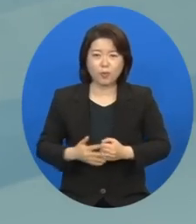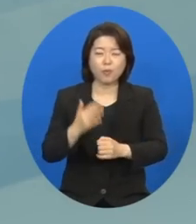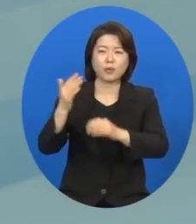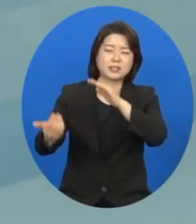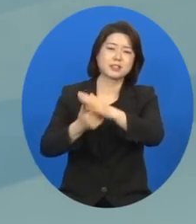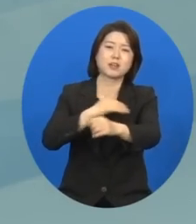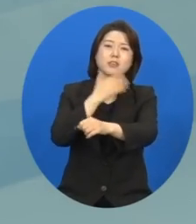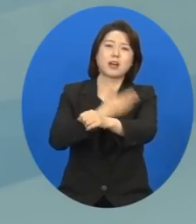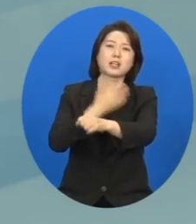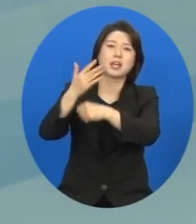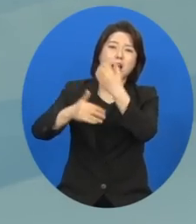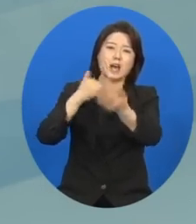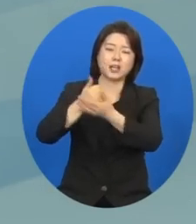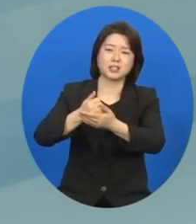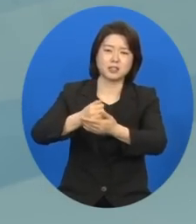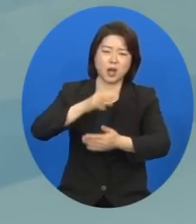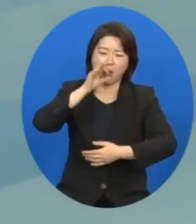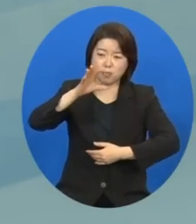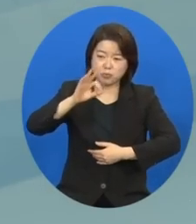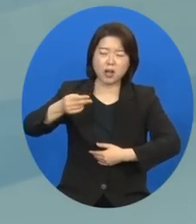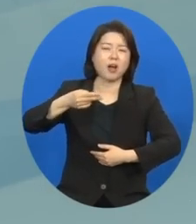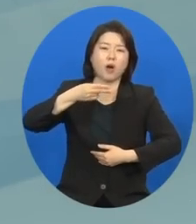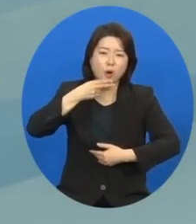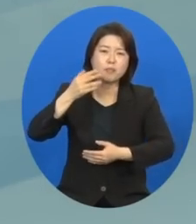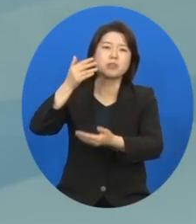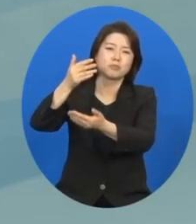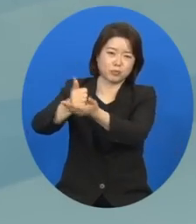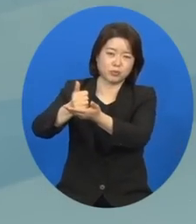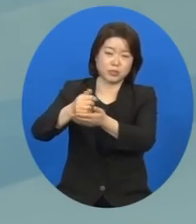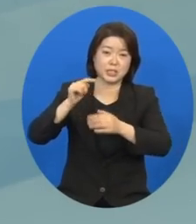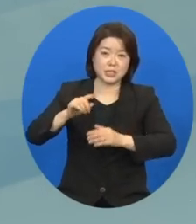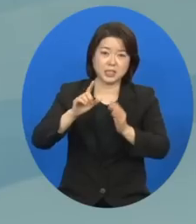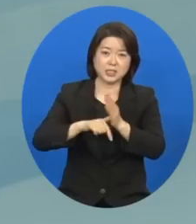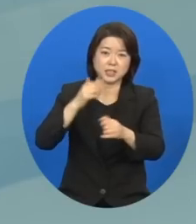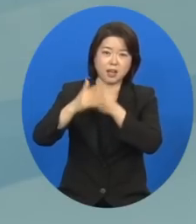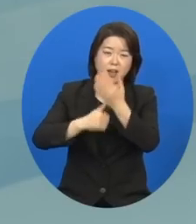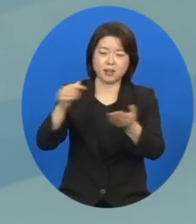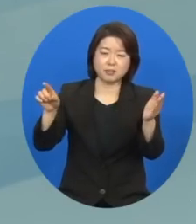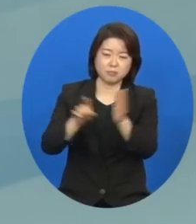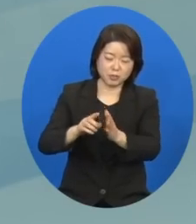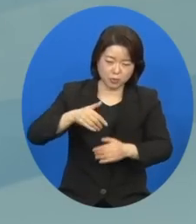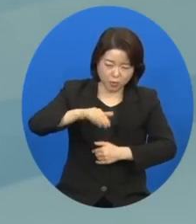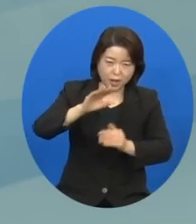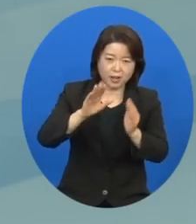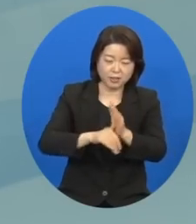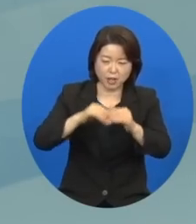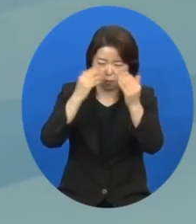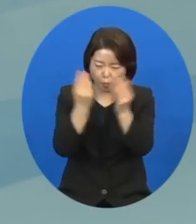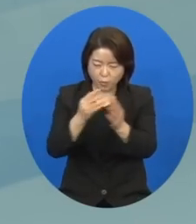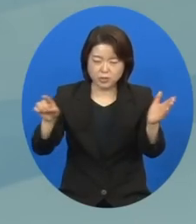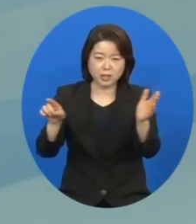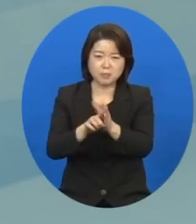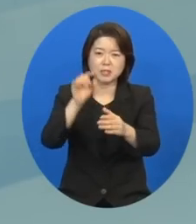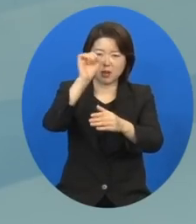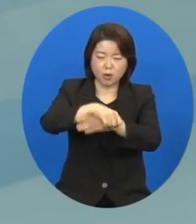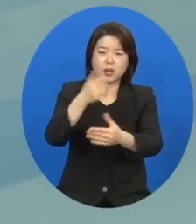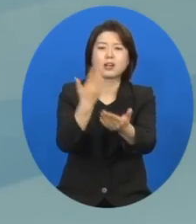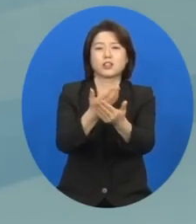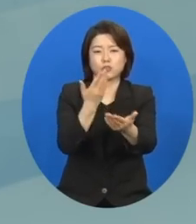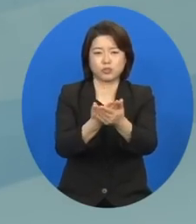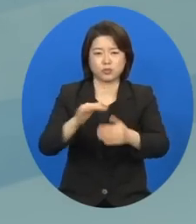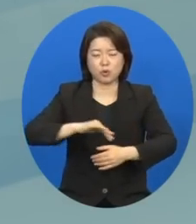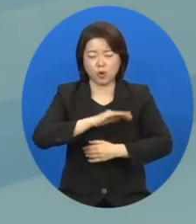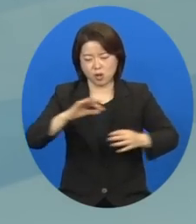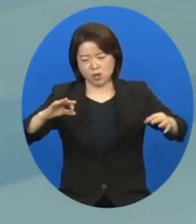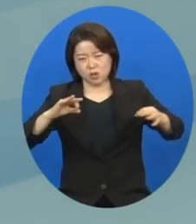하나님 그분에게는 불가능이 없는 분이라고 하였습니다. 이 시간 그 하나님 믿고 나아갈 때 우리에게 그 온전한 믿음을 허락하여 주시고